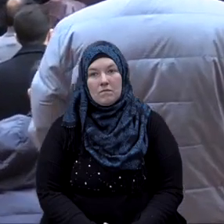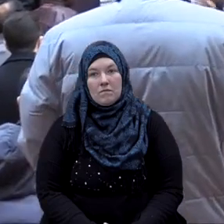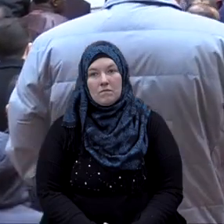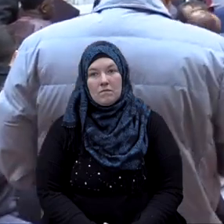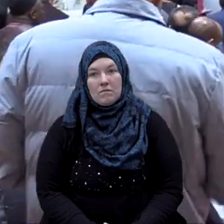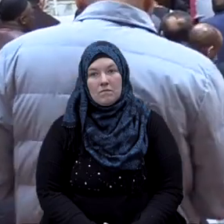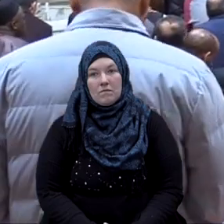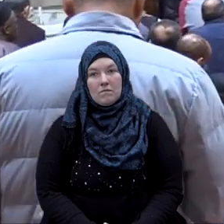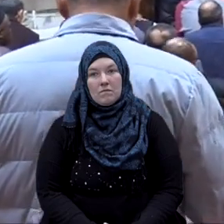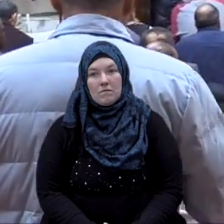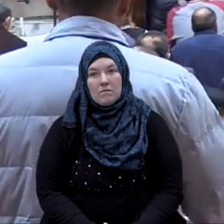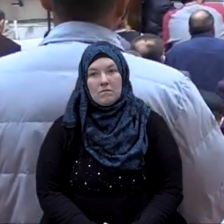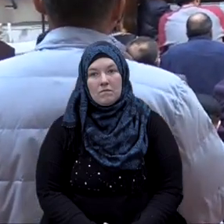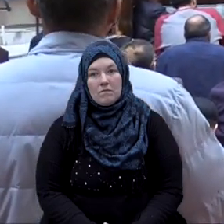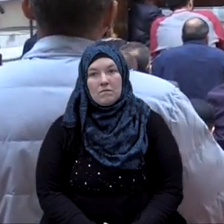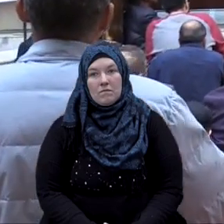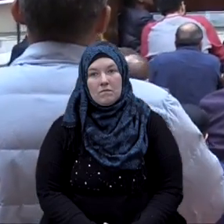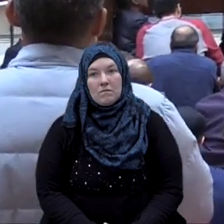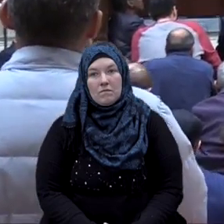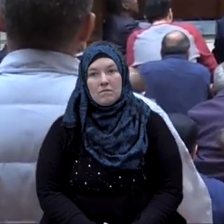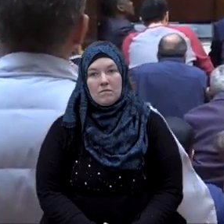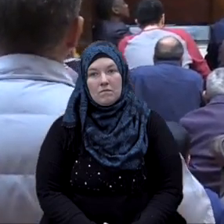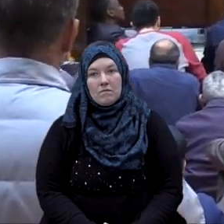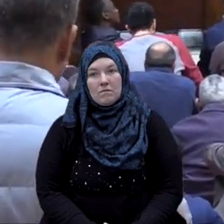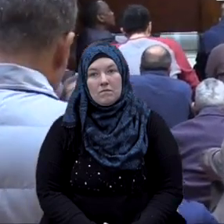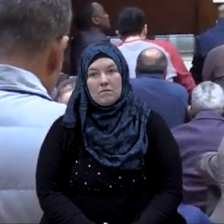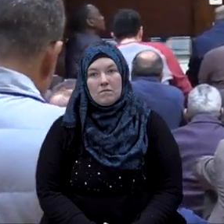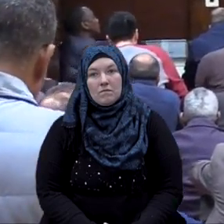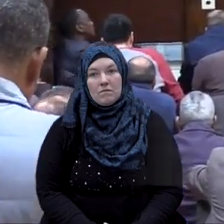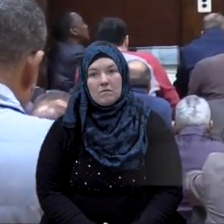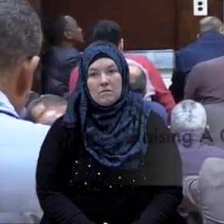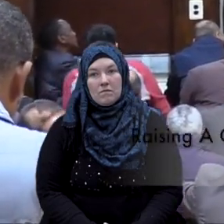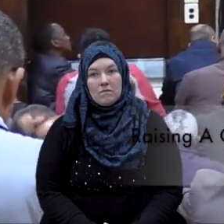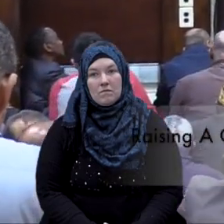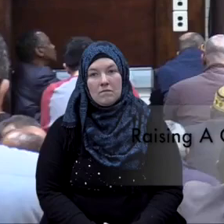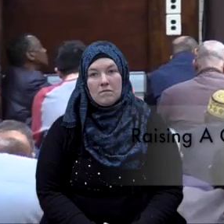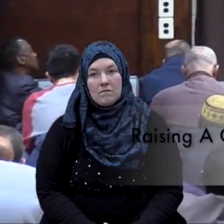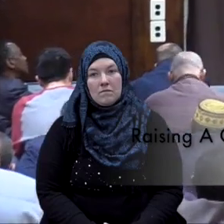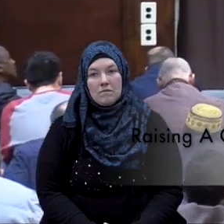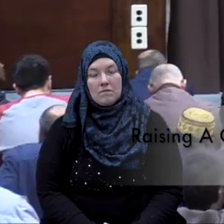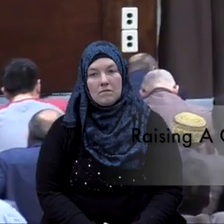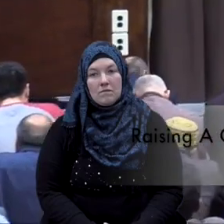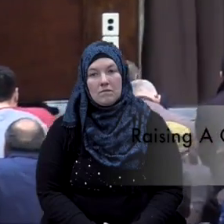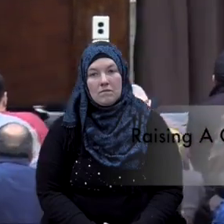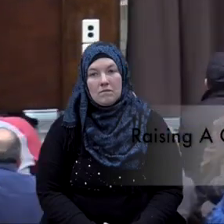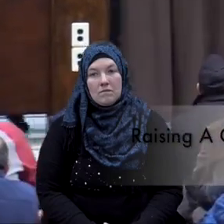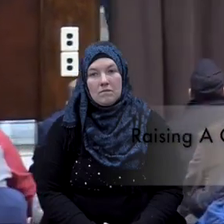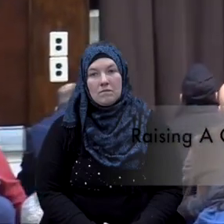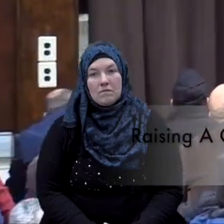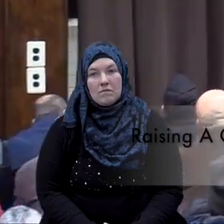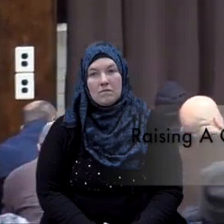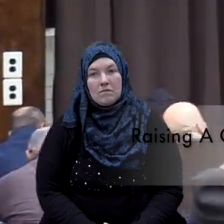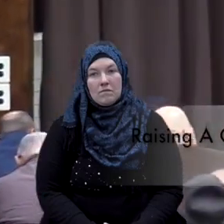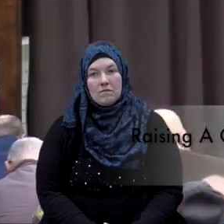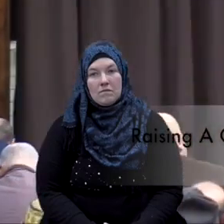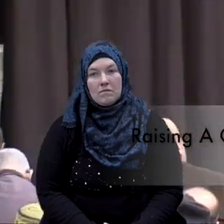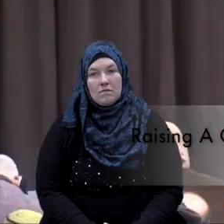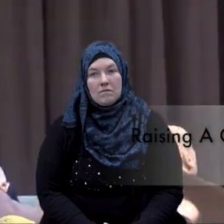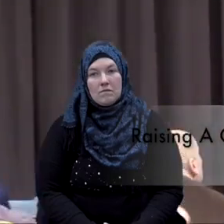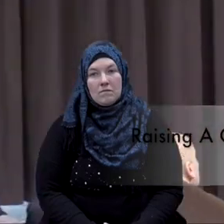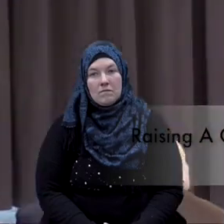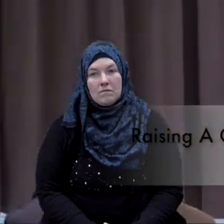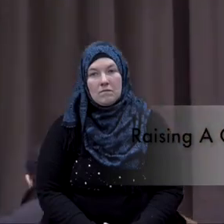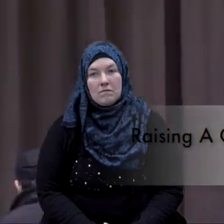الحمد لله نحمده سبحانه ونستعينه ونستغفره ونستهديه ونعوذ بالله من